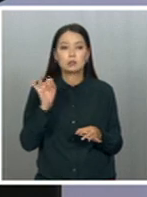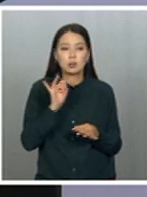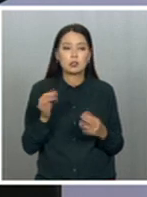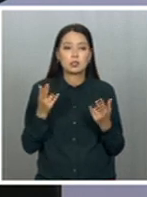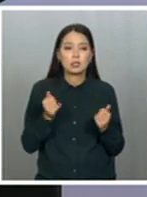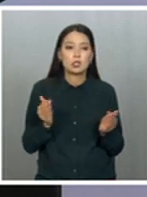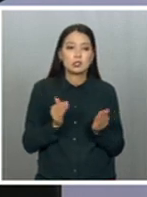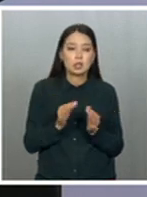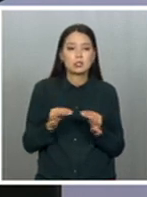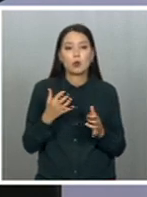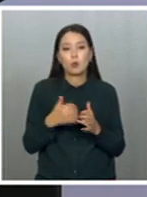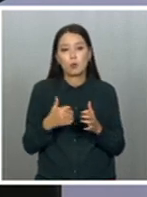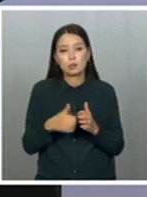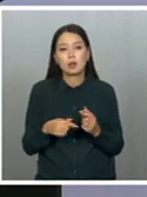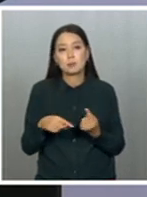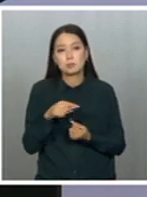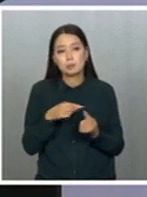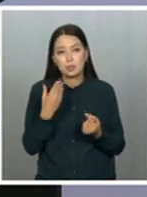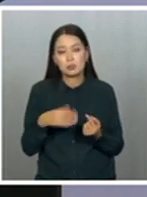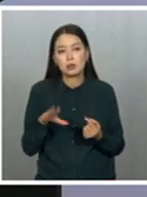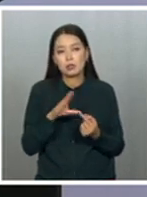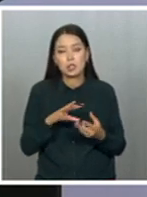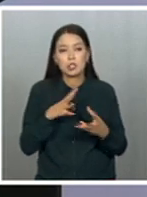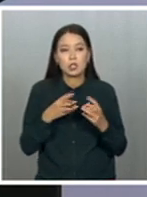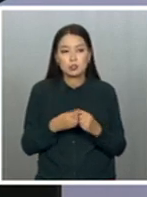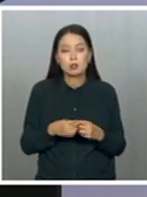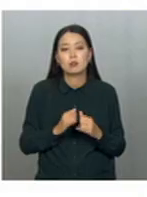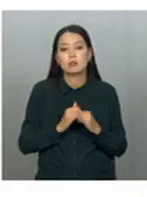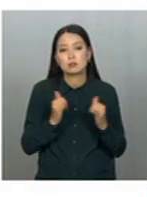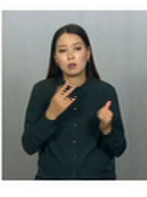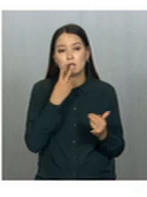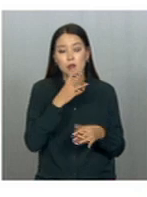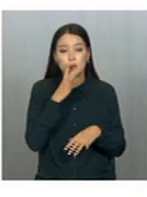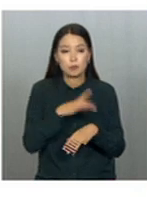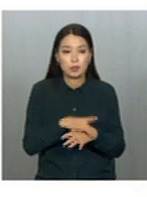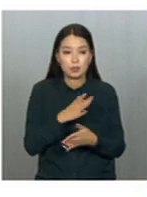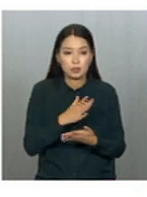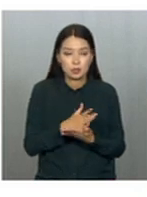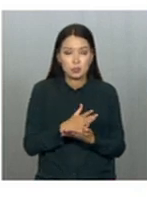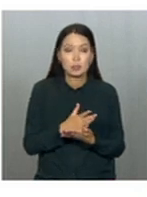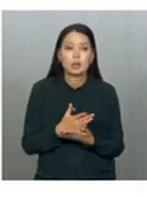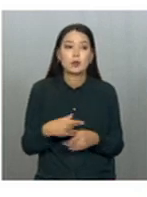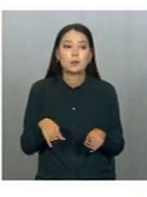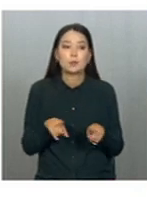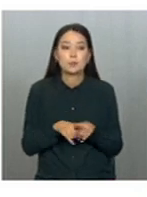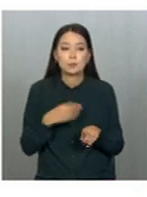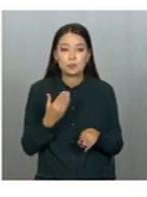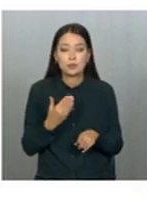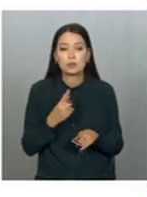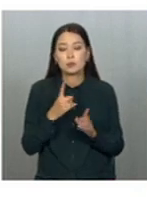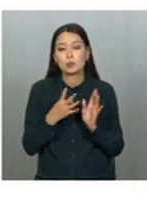шағын және орта бизнес субъектілерінің қанша есеге артқандығын жоғарыда мысалмен де келтірген едік. Тіпті 1993 жылмен